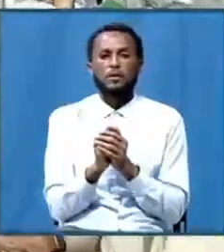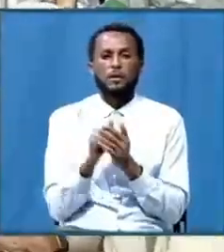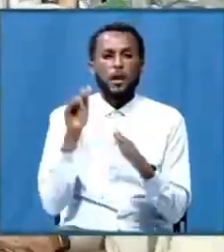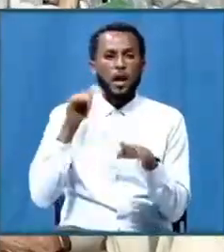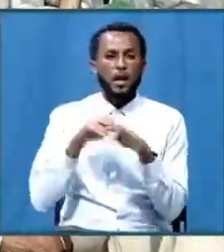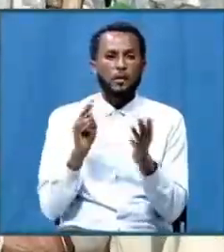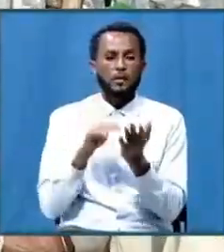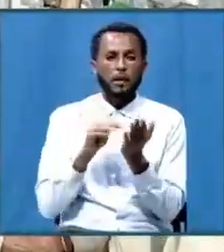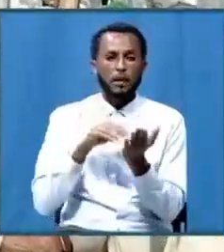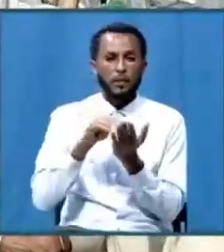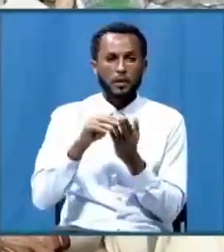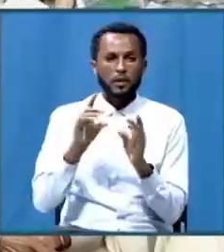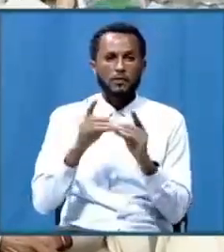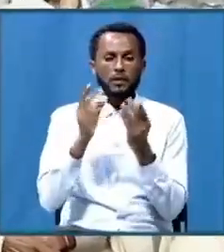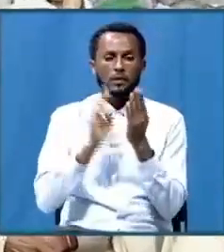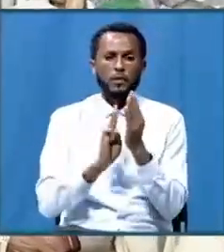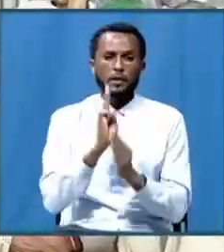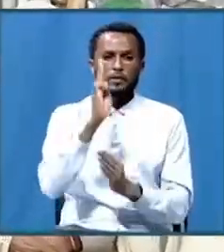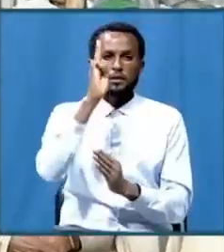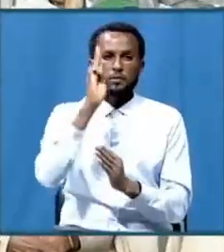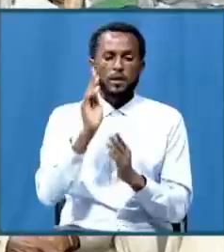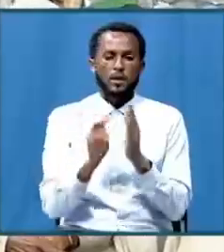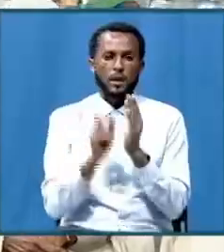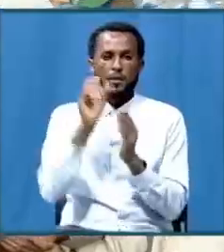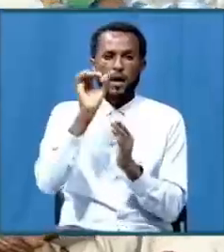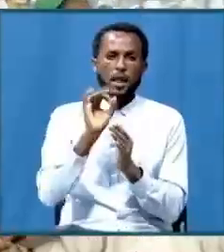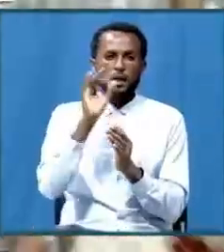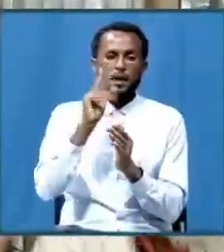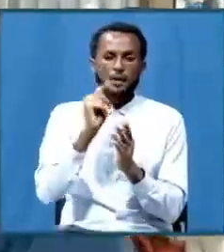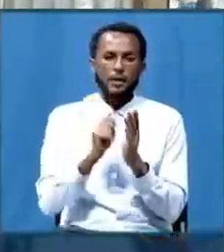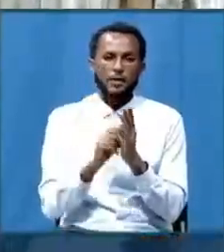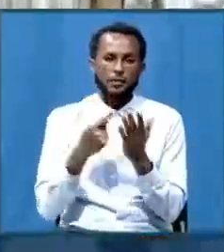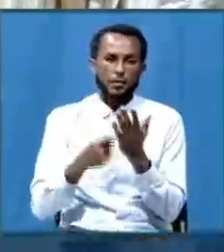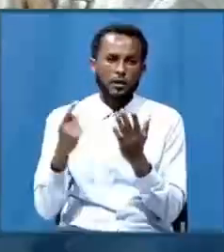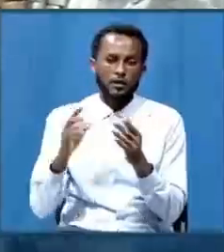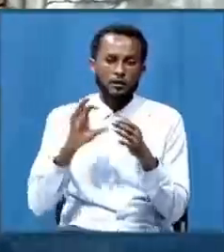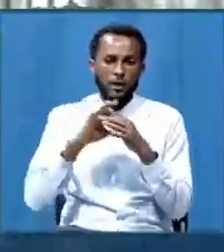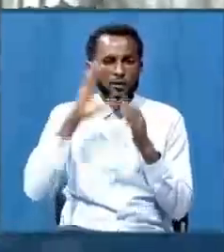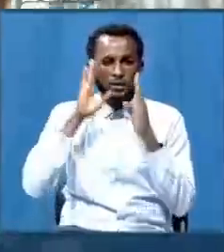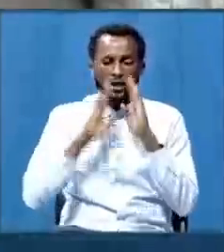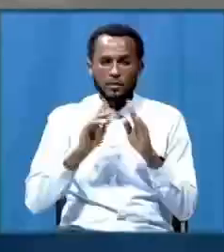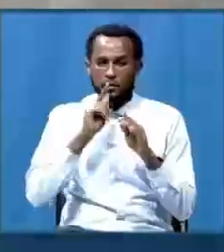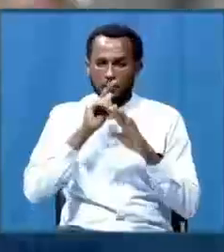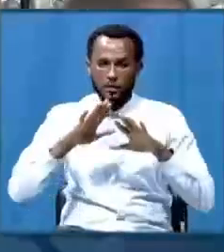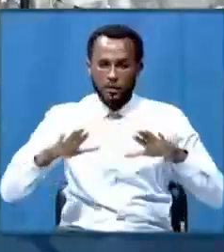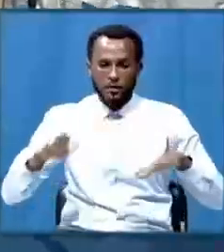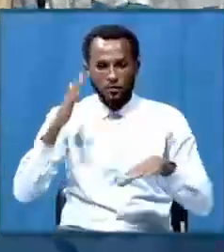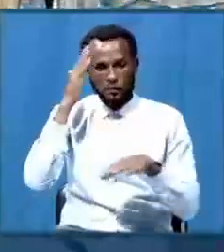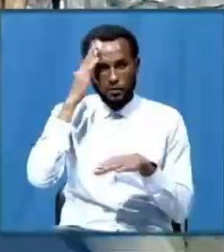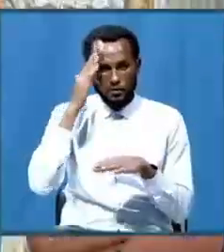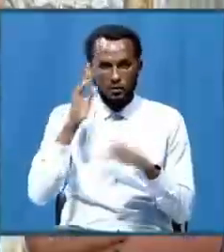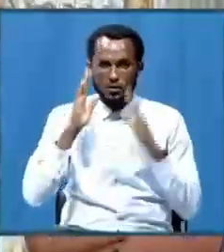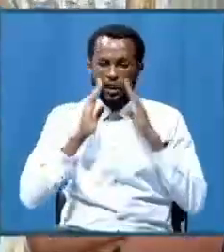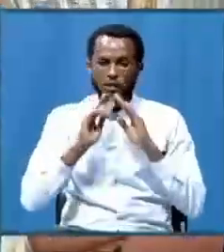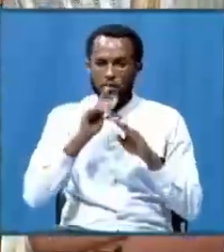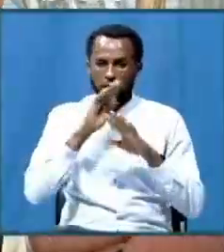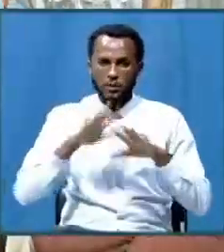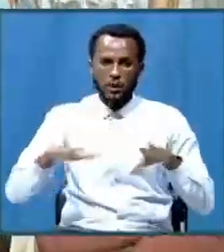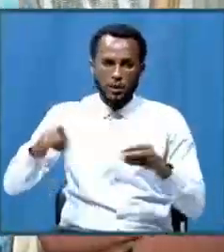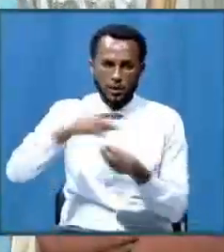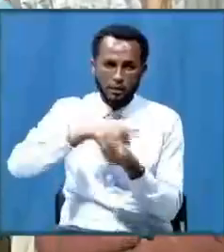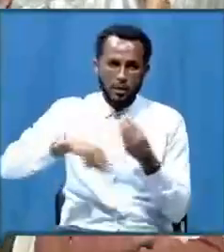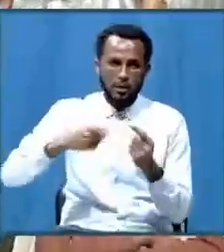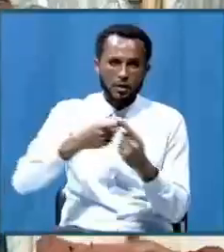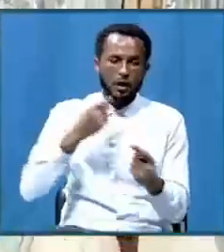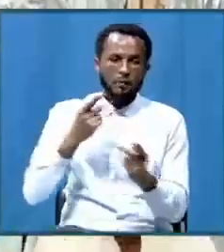አብ ከተማ መቐለ ክፍለ ከተማ ሰሜን ጣብያ ለካቲት ብውዳበ ማሕበር ሰላምን ፀጥታን ዝፍለጡ መናእሰይ ሰላምን ፀጥታን ከባቢኦም